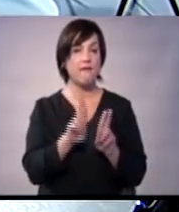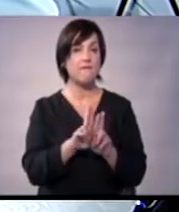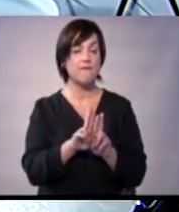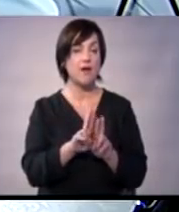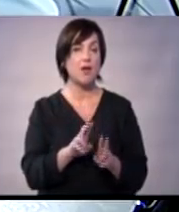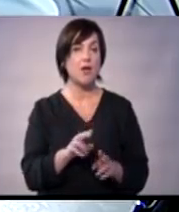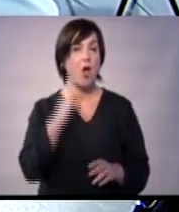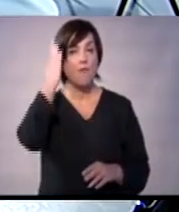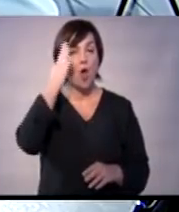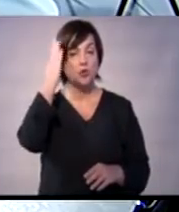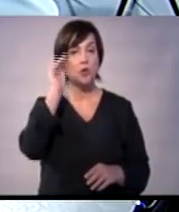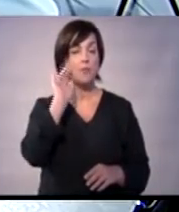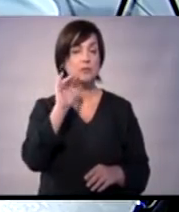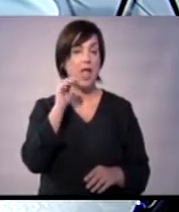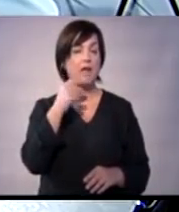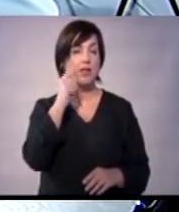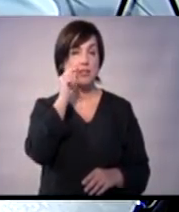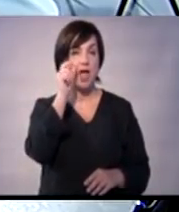во сон му се јавил татко